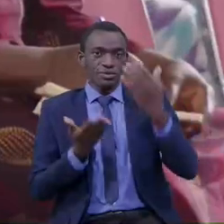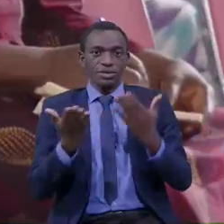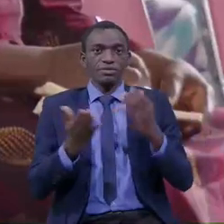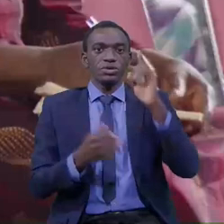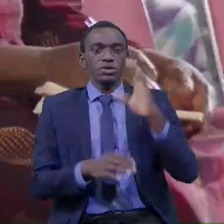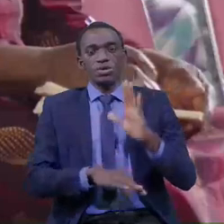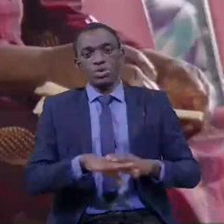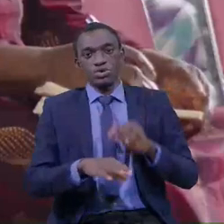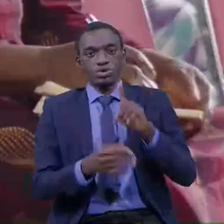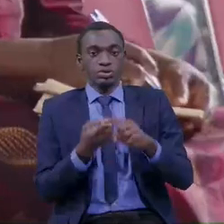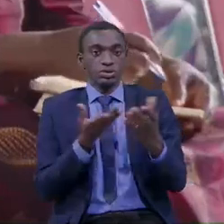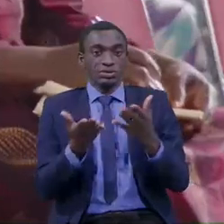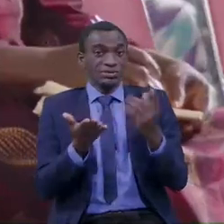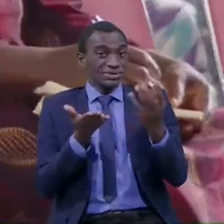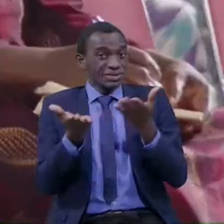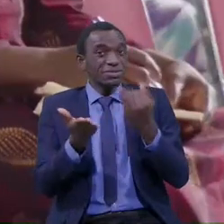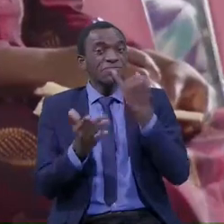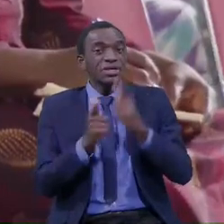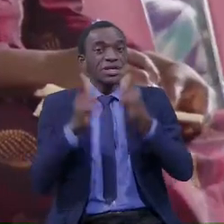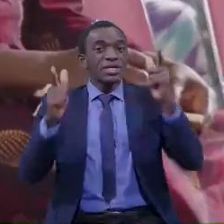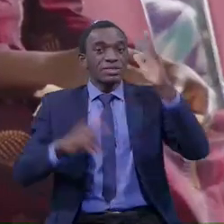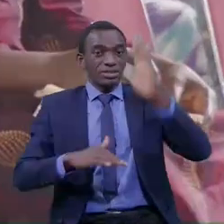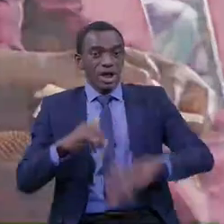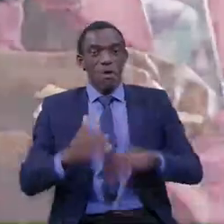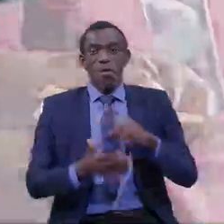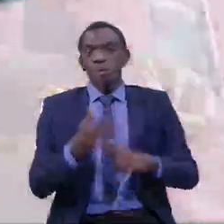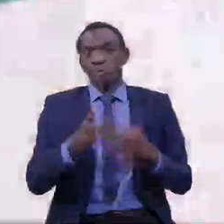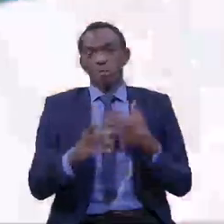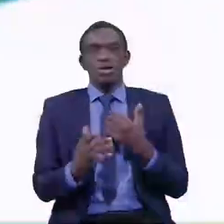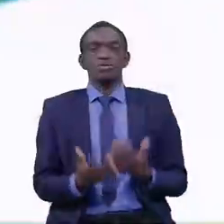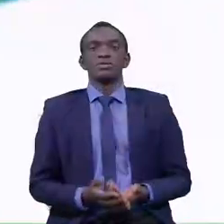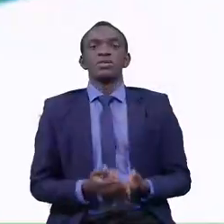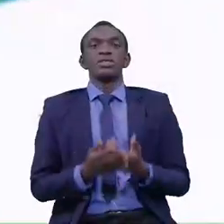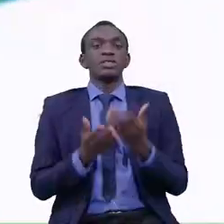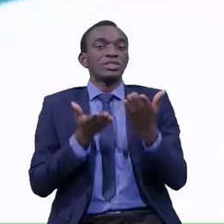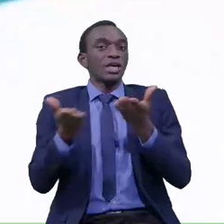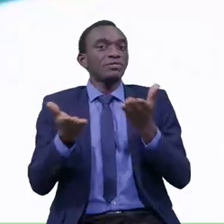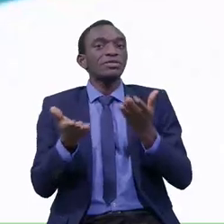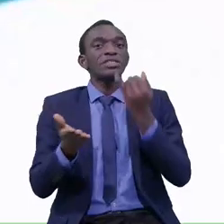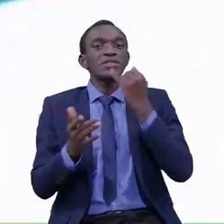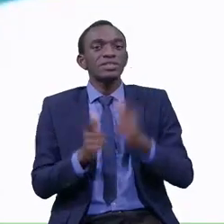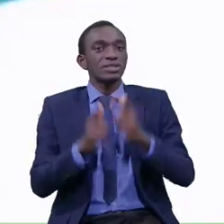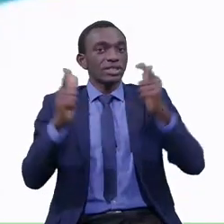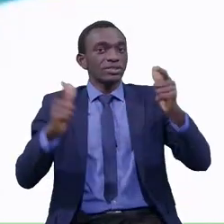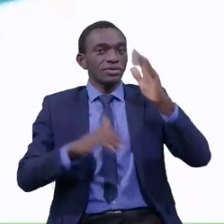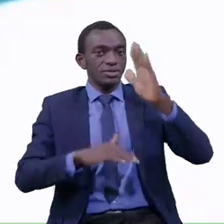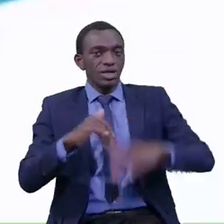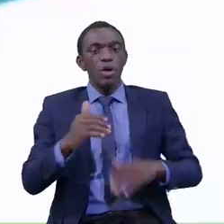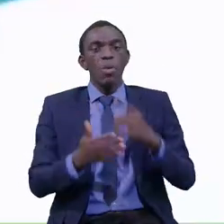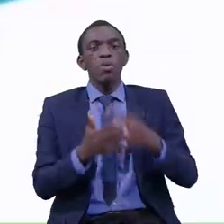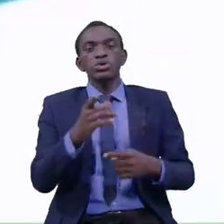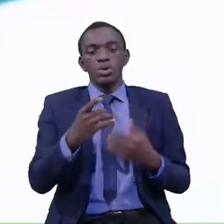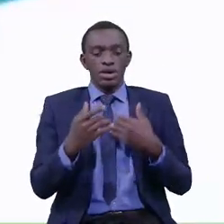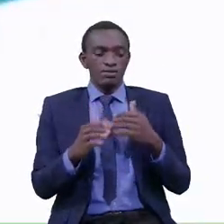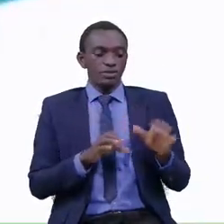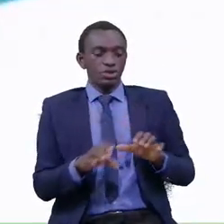le service est plus grand que ce que tu es. Le service est plus grand que ce que tu as fait par